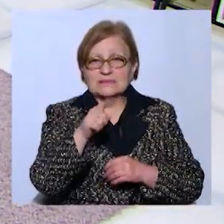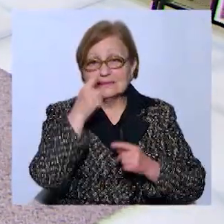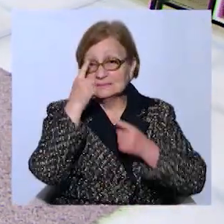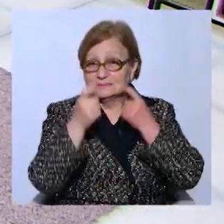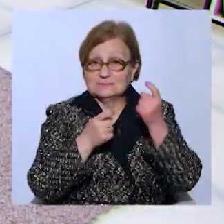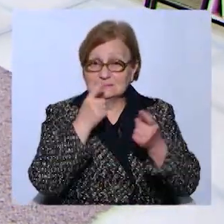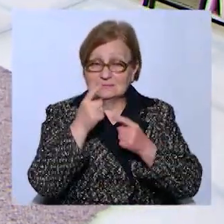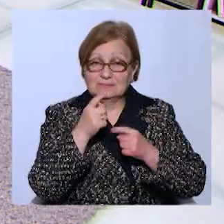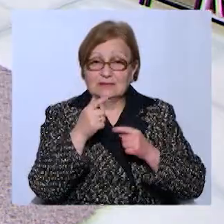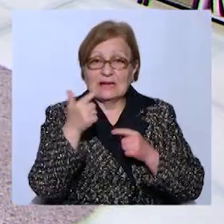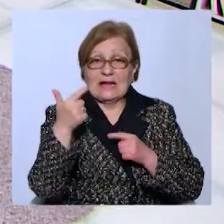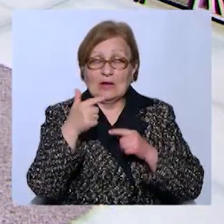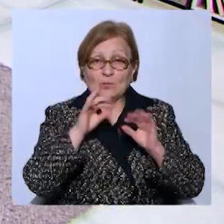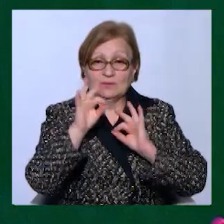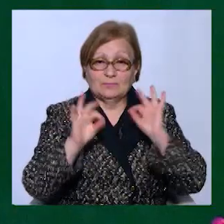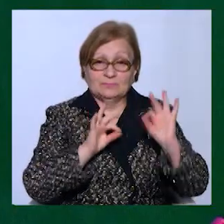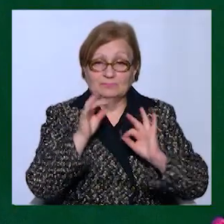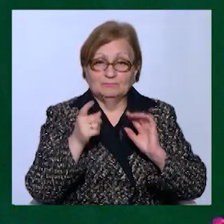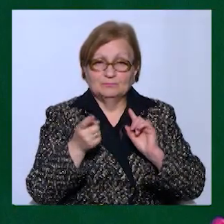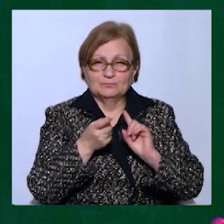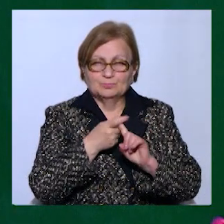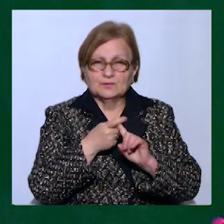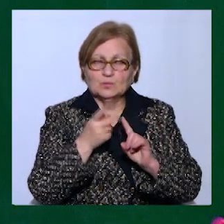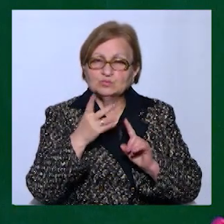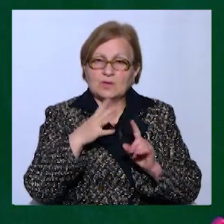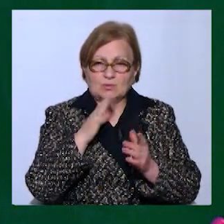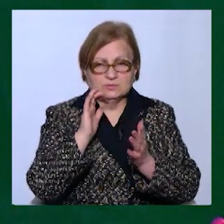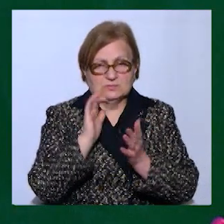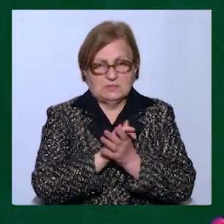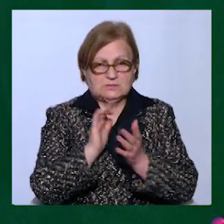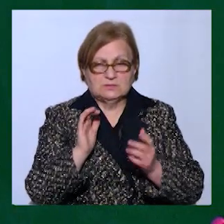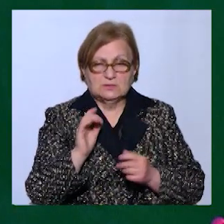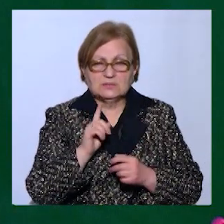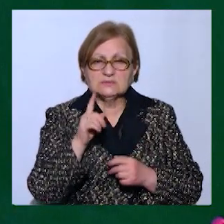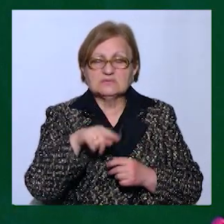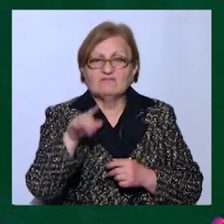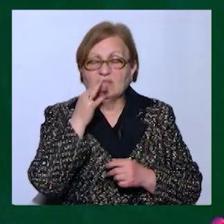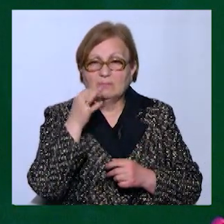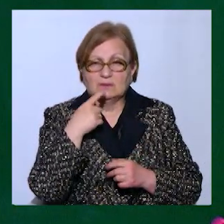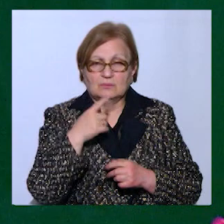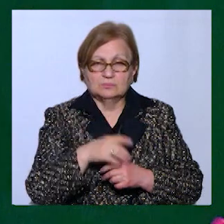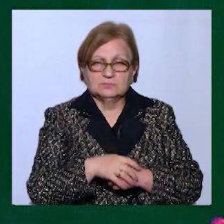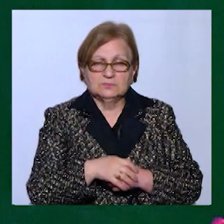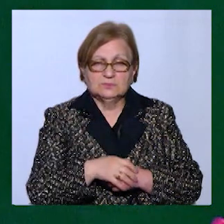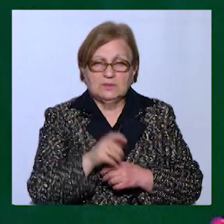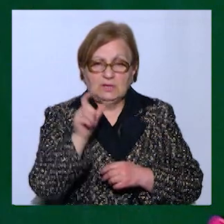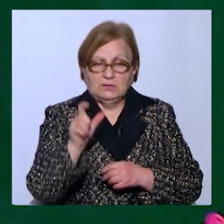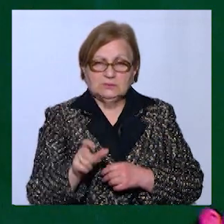თქვენთვის გეომეტრიულ ფიგურებთან დაკავშირებით იყოს ნაცნობი. არა, ასე მაქ ახლა ლაპარაკი. ხედავთ